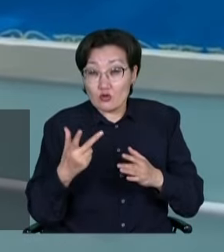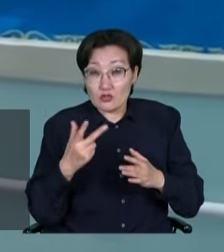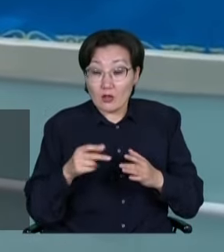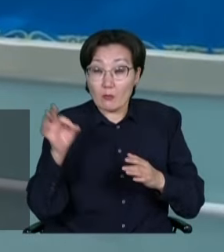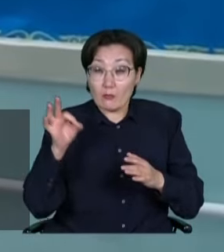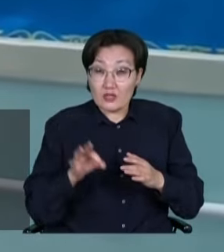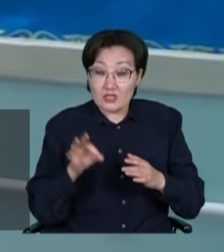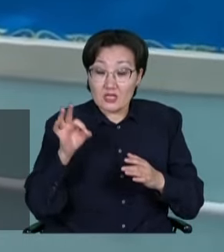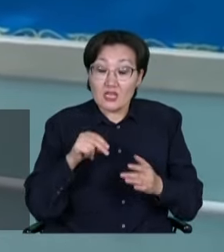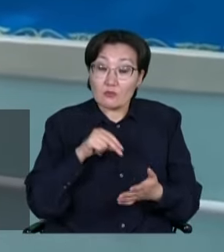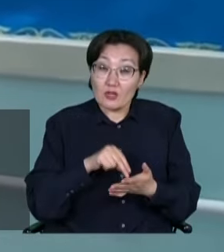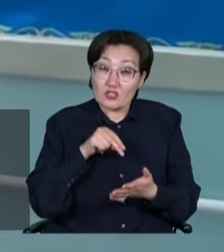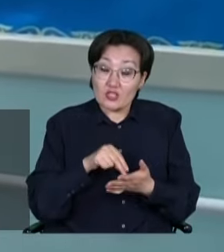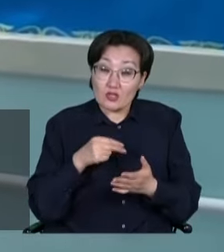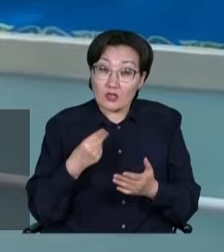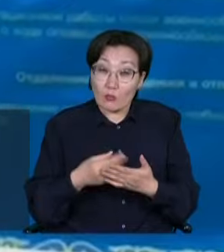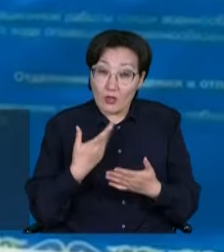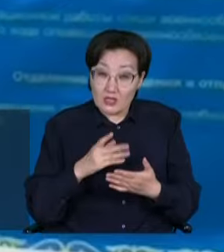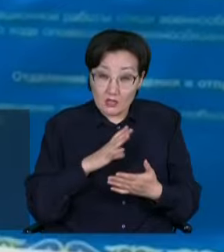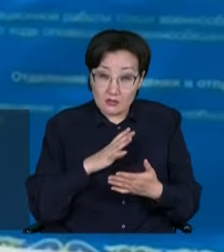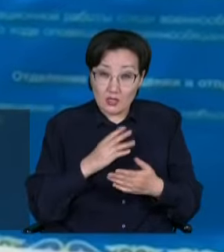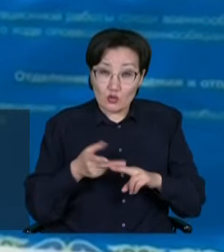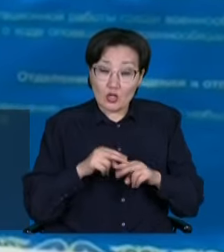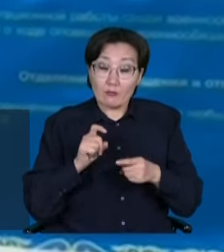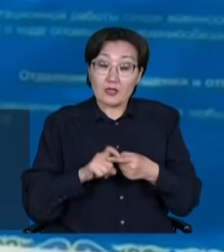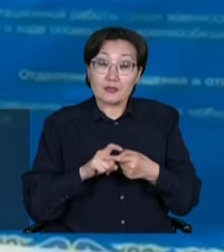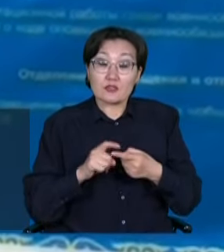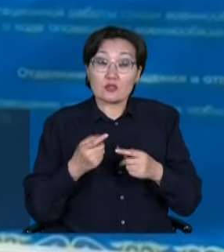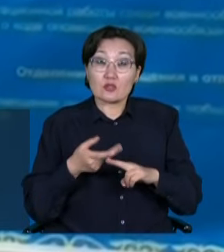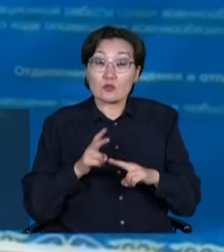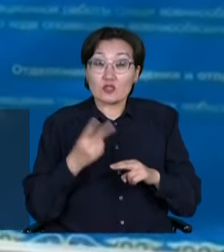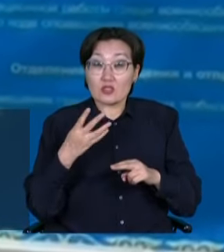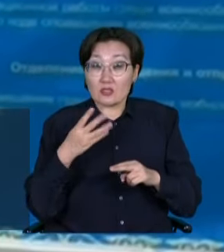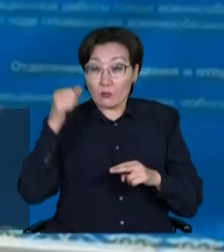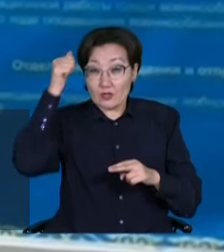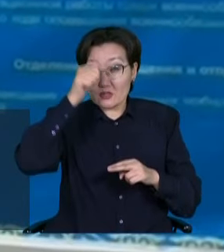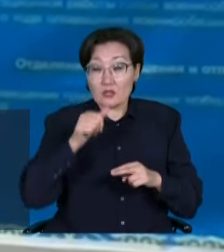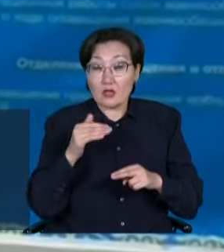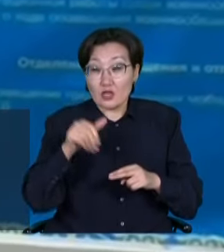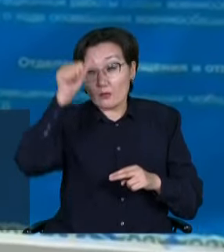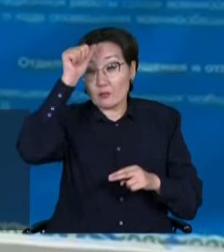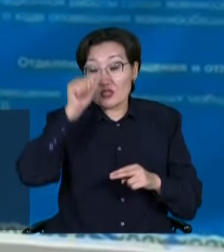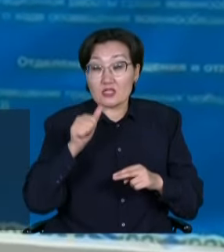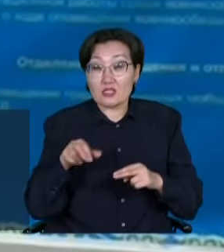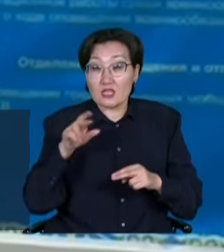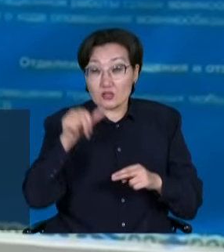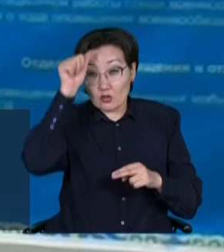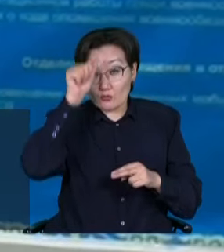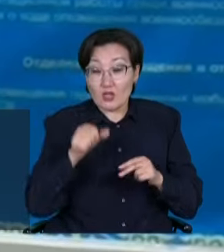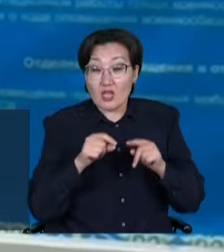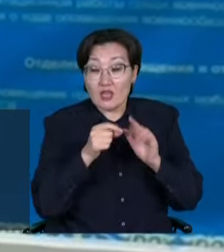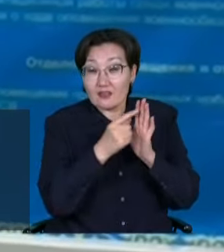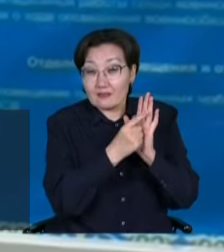20-23% арасында тарифтер өсті. Осыған байланысты осы 24 жылдың ақпан айында қаңтар айының